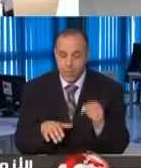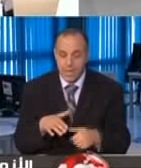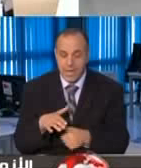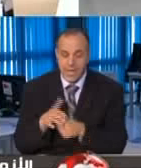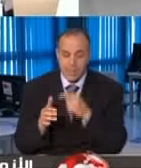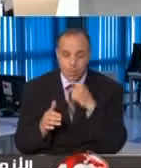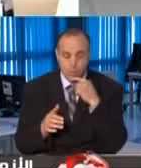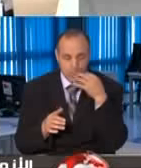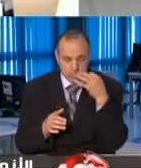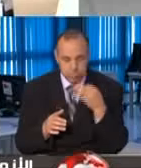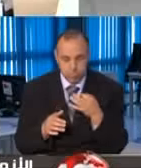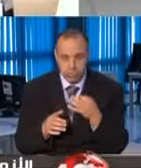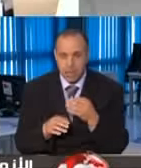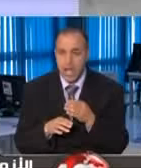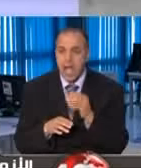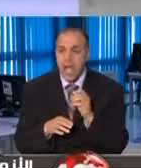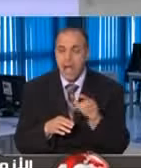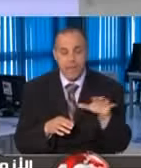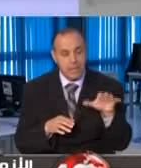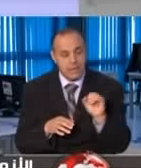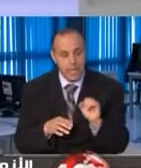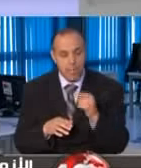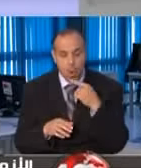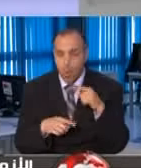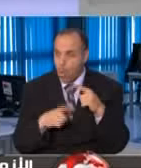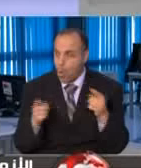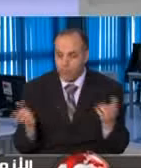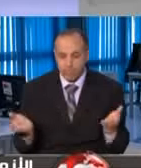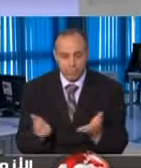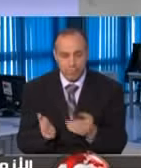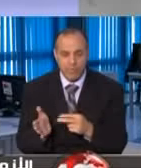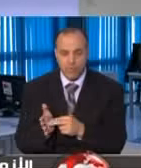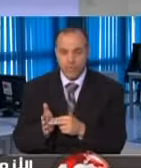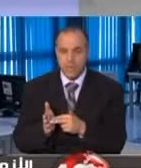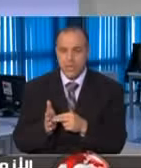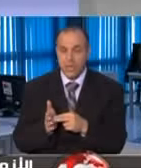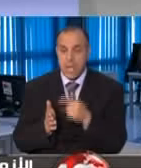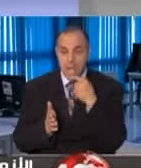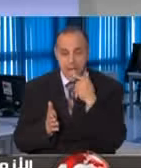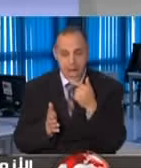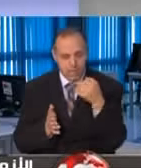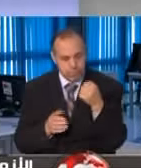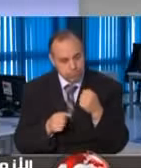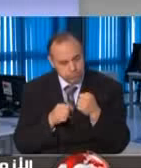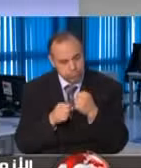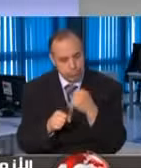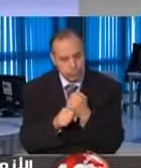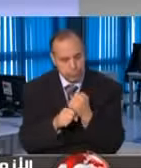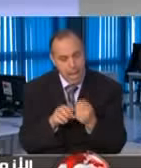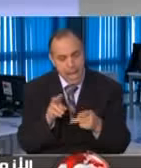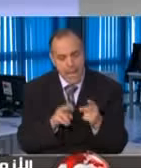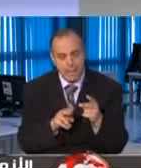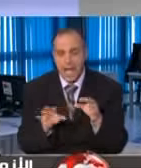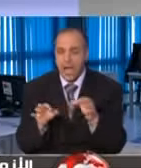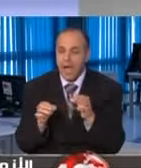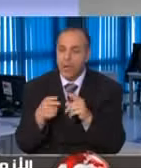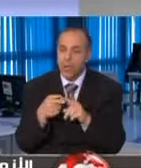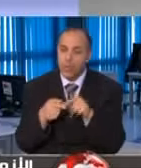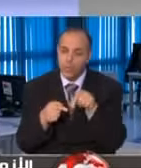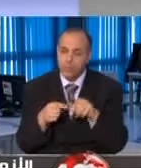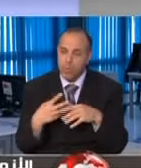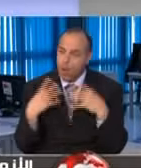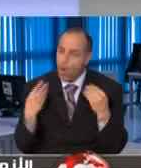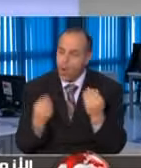الروسي فلاديمير بوتين تأييده له داعيا جميع الأطراف في الأزمة السورية إلى بذل المزيد من الجهود لإيجاد حل